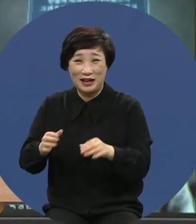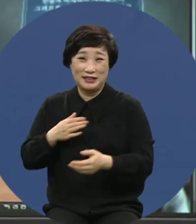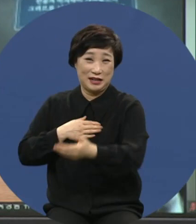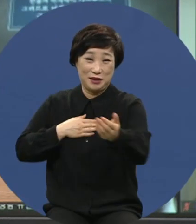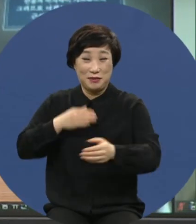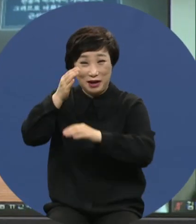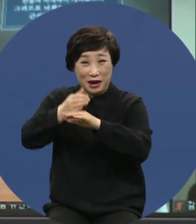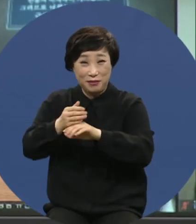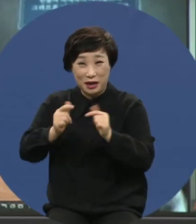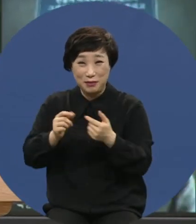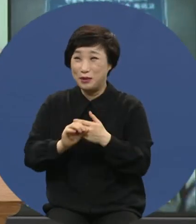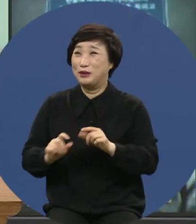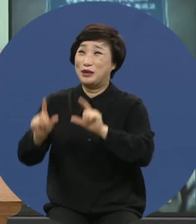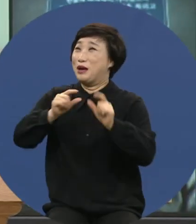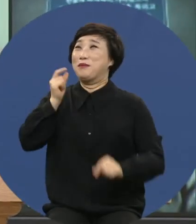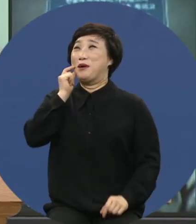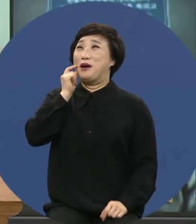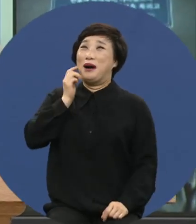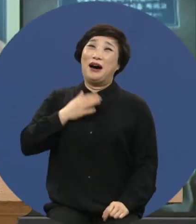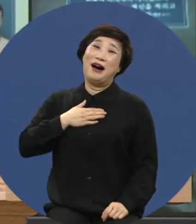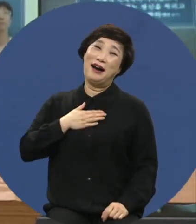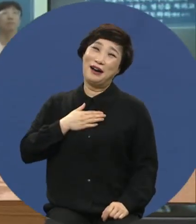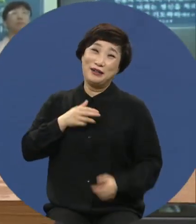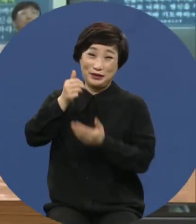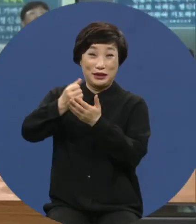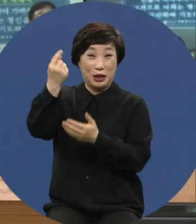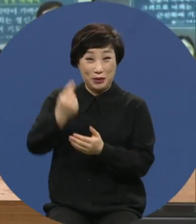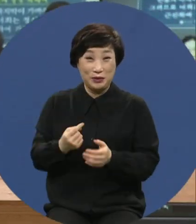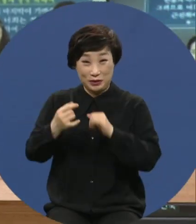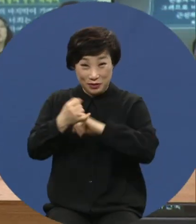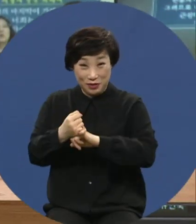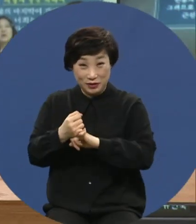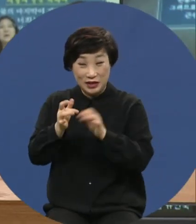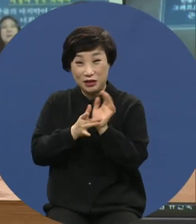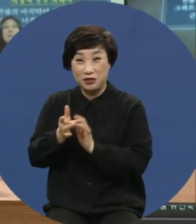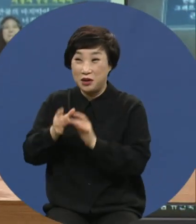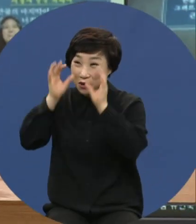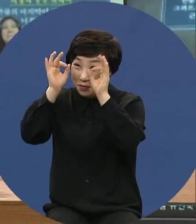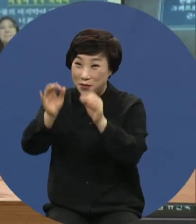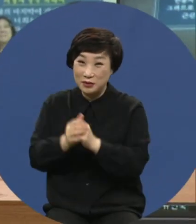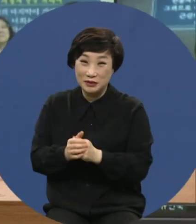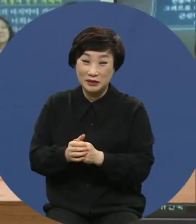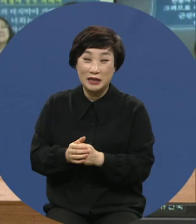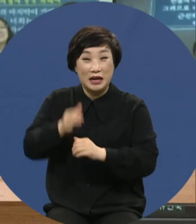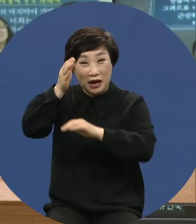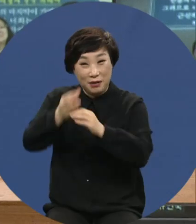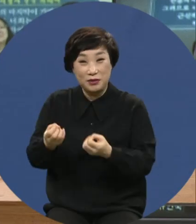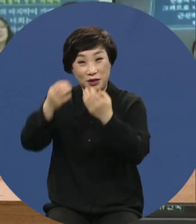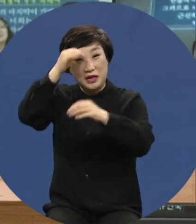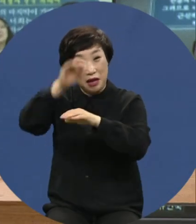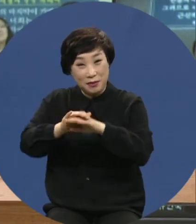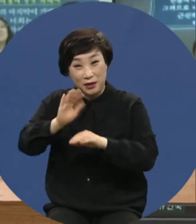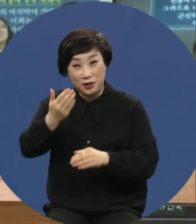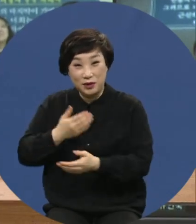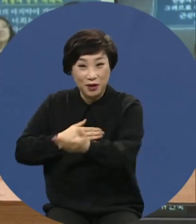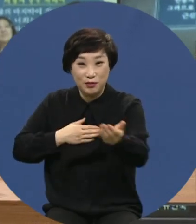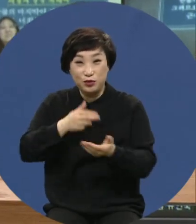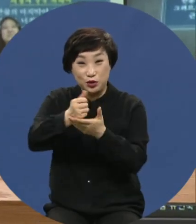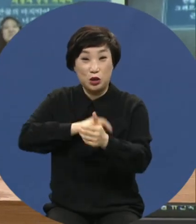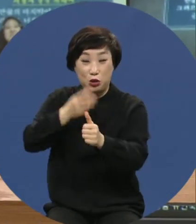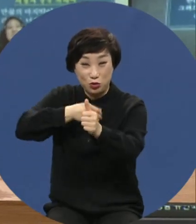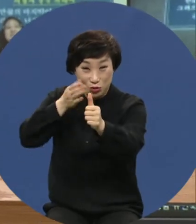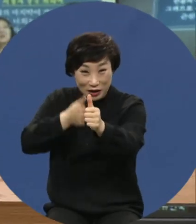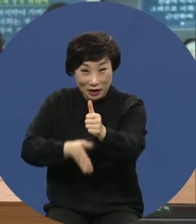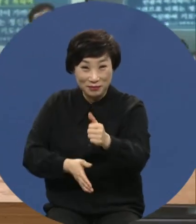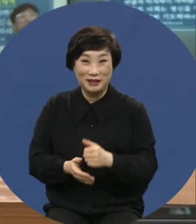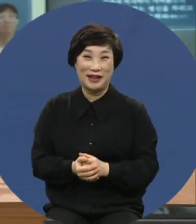감사 아니고는 살 수 없는, 주님 앞에 나올 수 없는, 예수를 볼 수 없는 감사절 예배가 되기를 주님의 이름으로